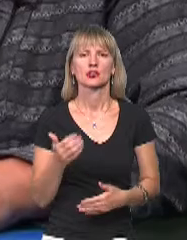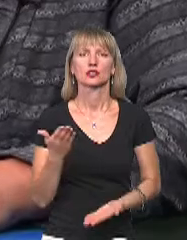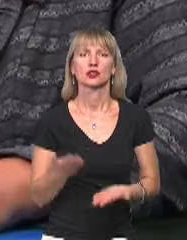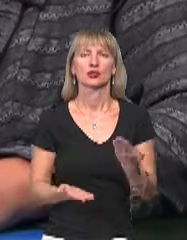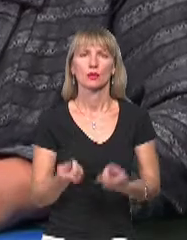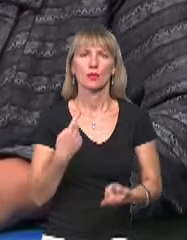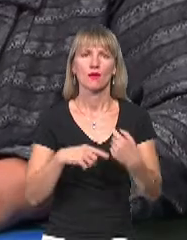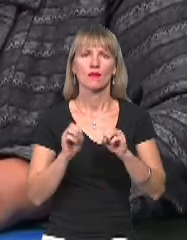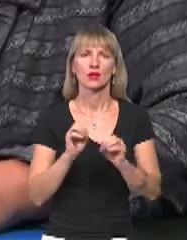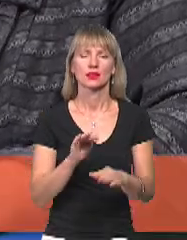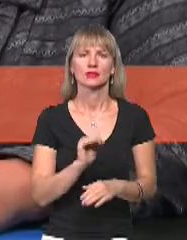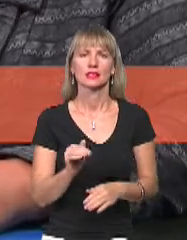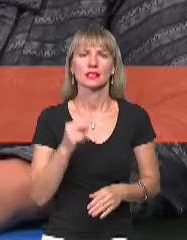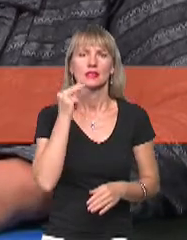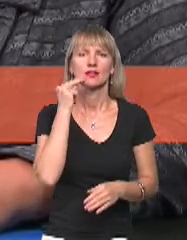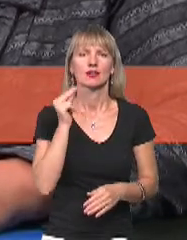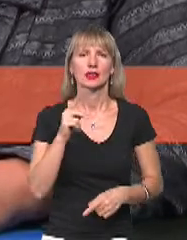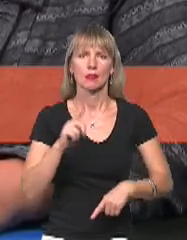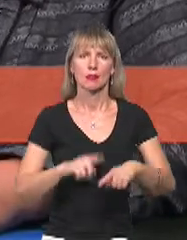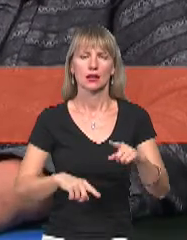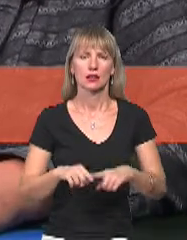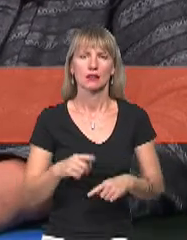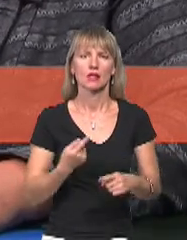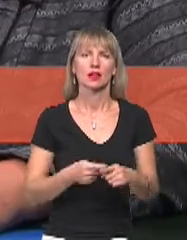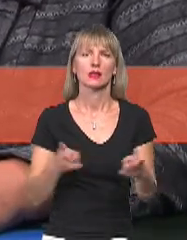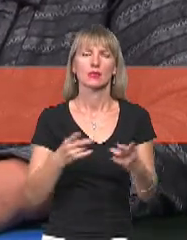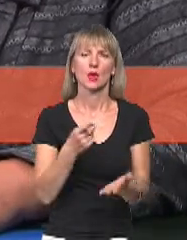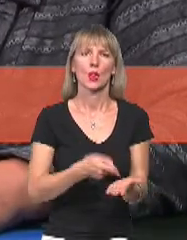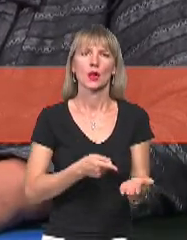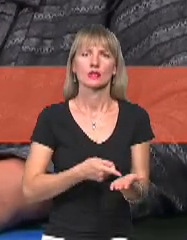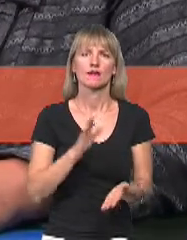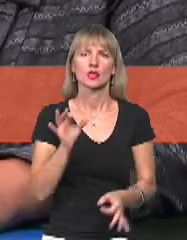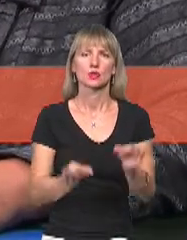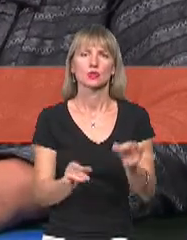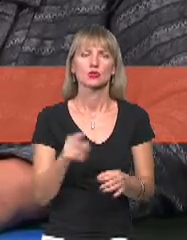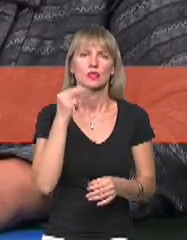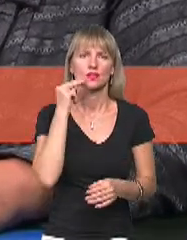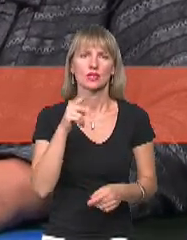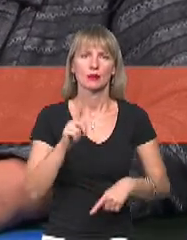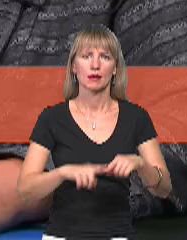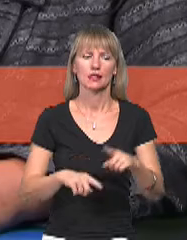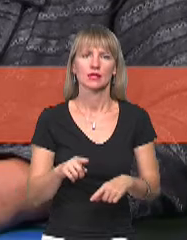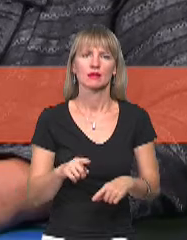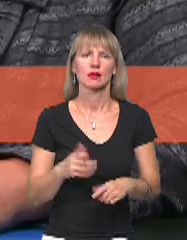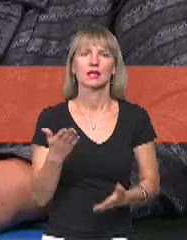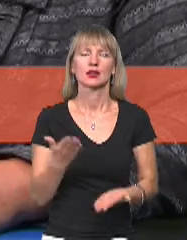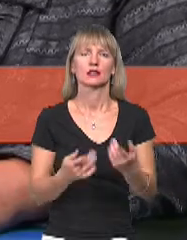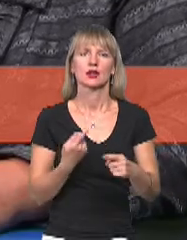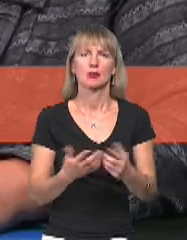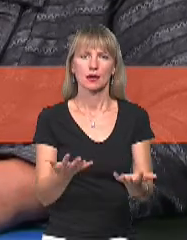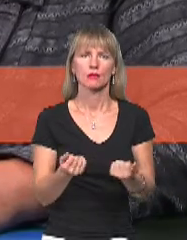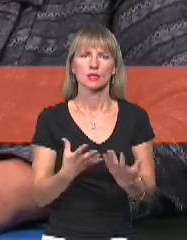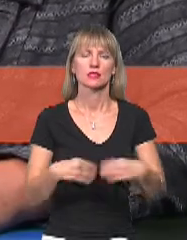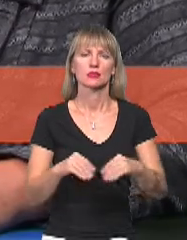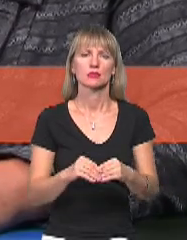якщо повертають дітей з вини батьків, але це треба доказати в суді, що це з вини батьків. Тобто, якщо це прийомна